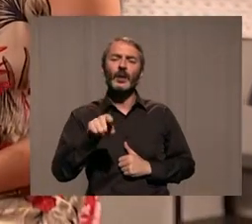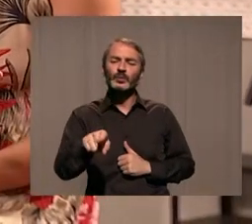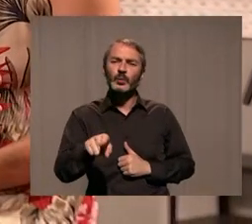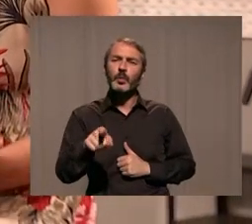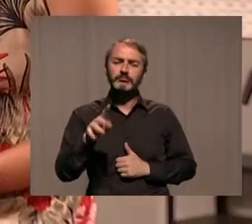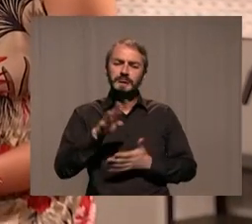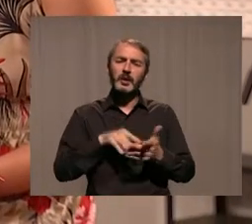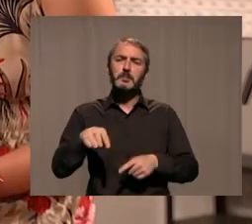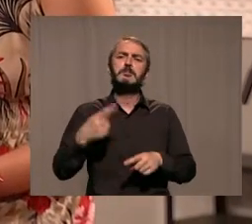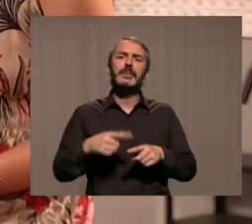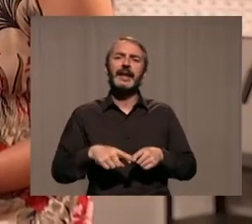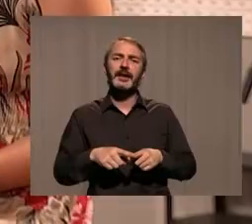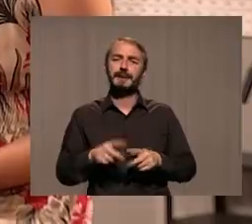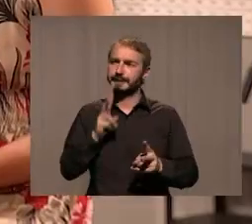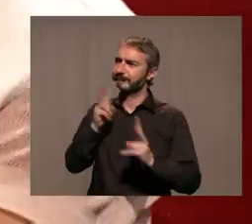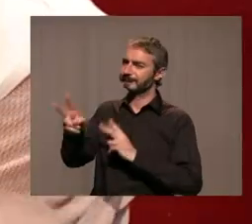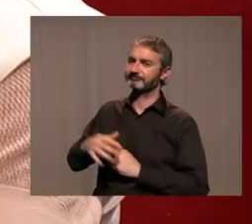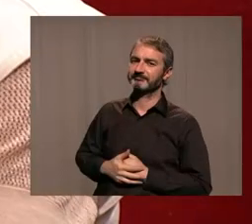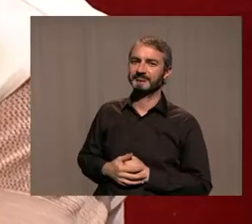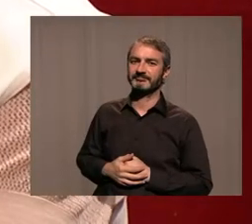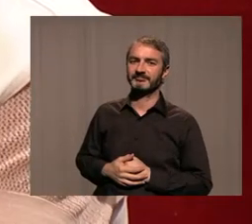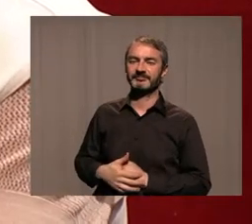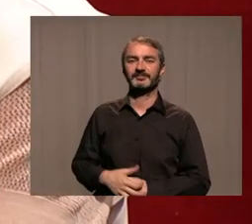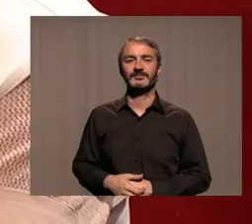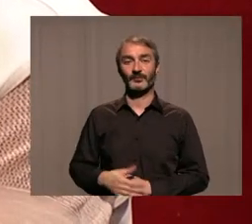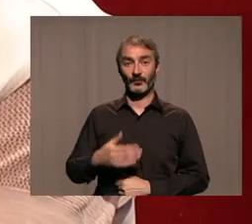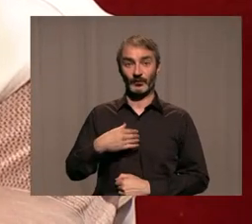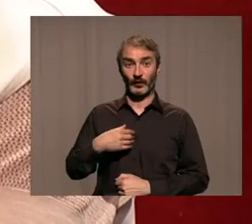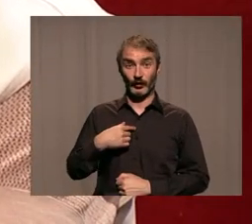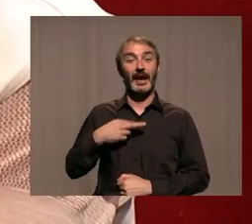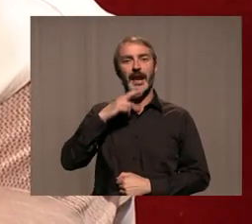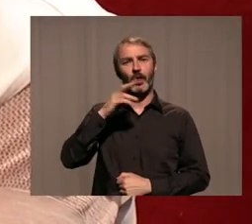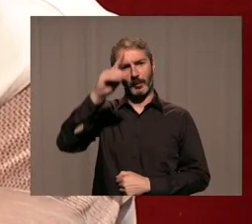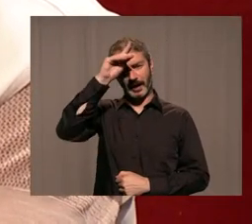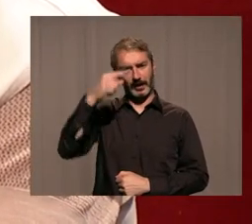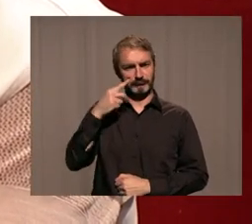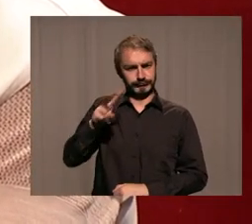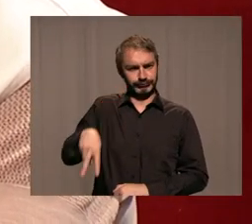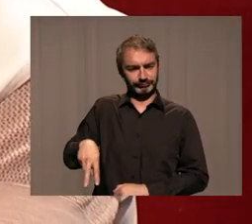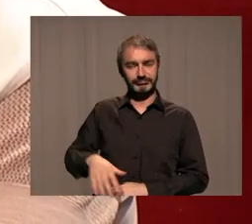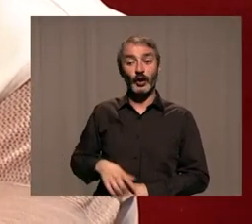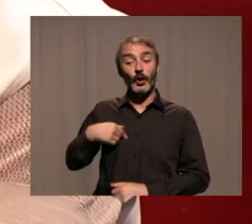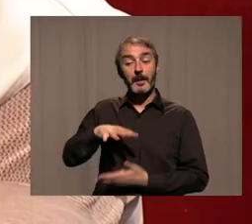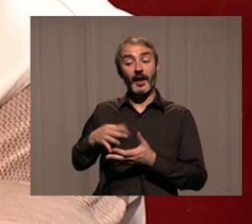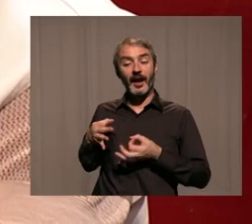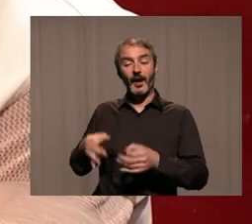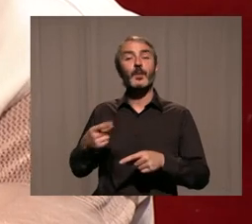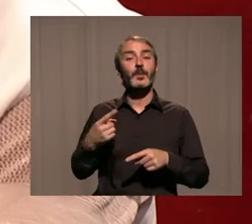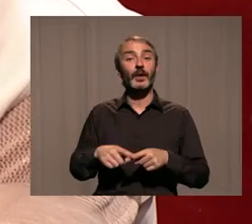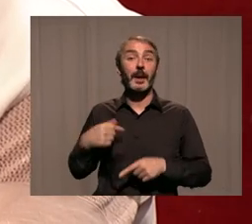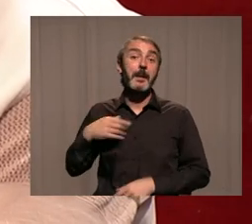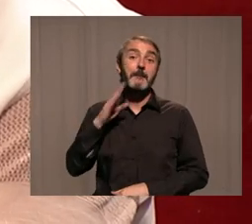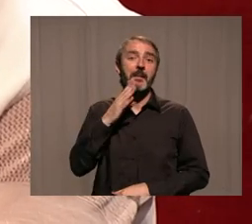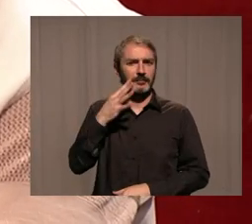triar Barcelona per estudiar? Bueno, yo soy de República Dominicana. Y bueno, vine a Barcelona porque como mi madre